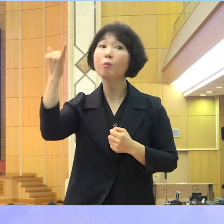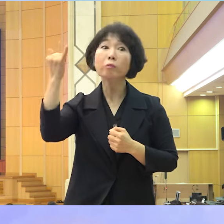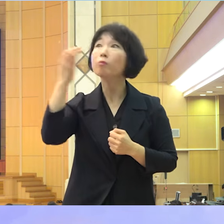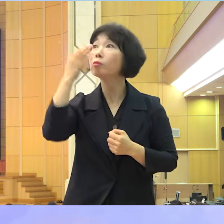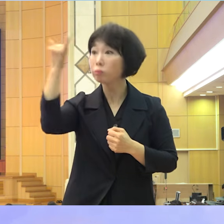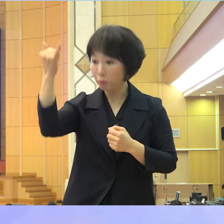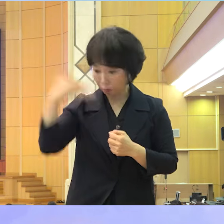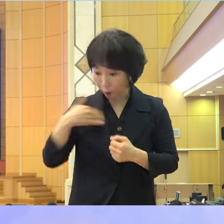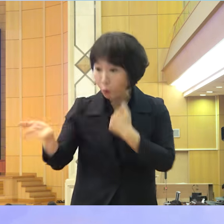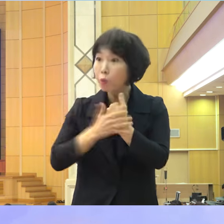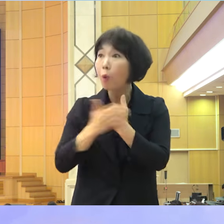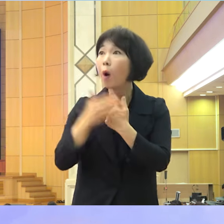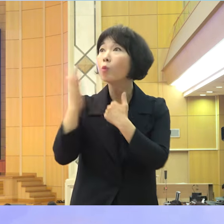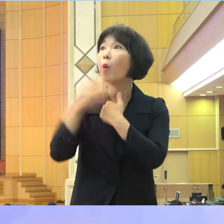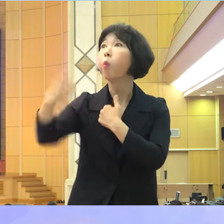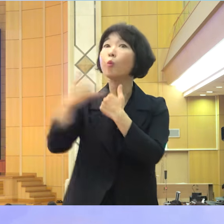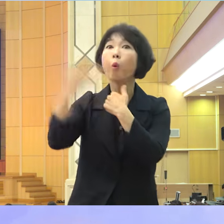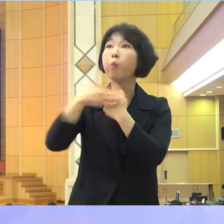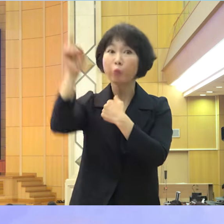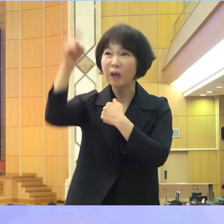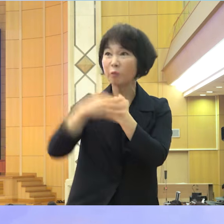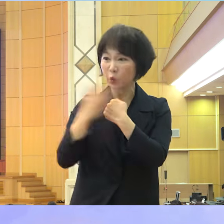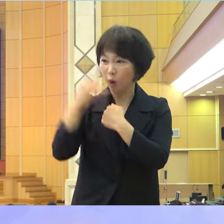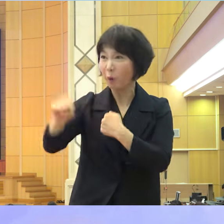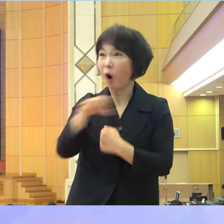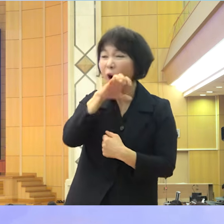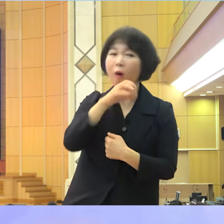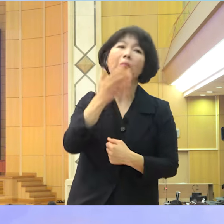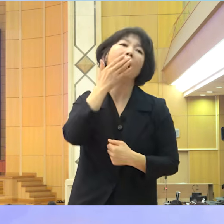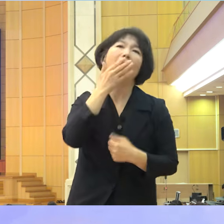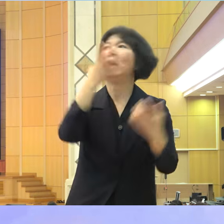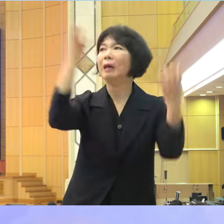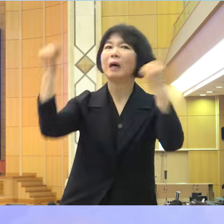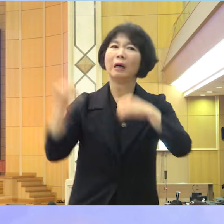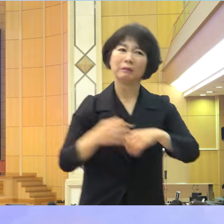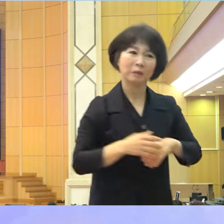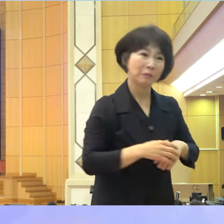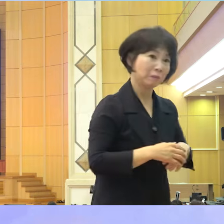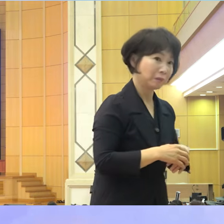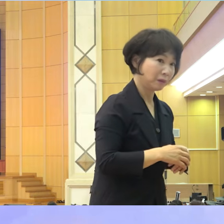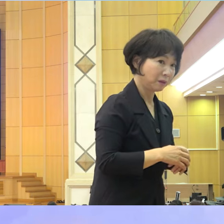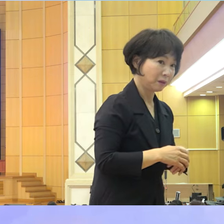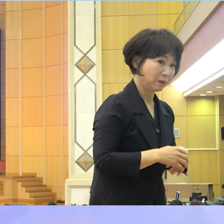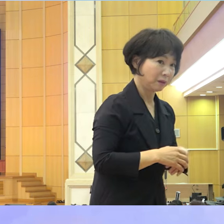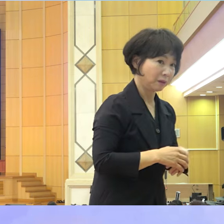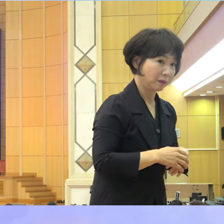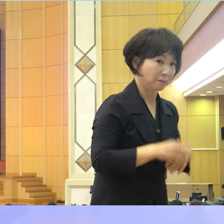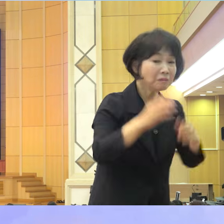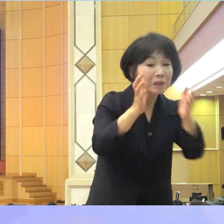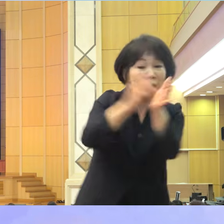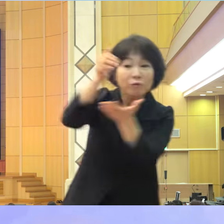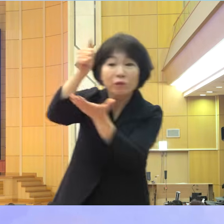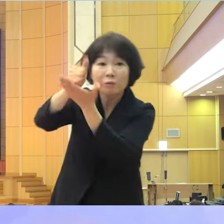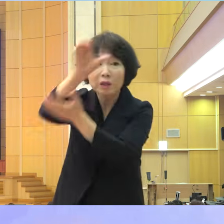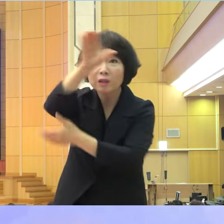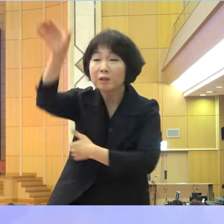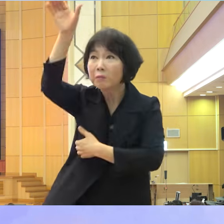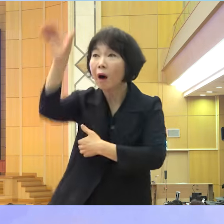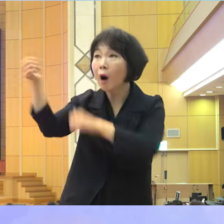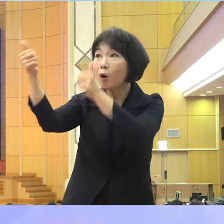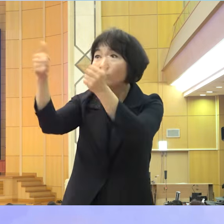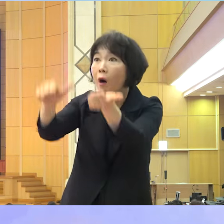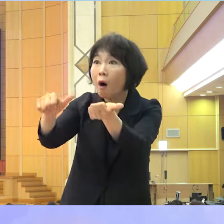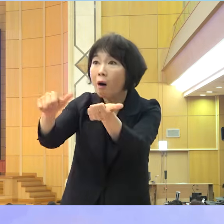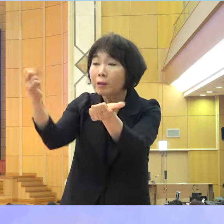나한테 해준 게 뭐 있냐, 이렇게 나오는 거예요. 예수님이 십자가에 죽었다가 살아난 주님의 은혜를